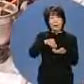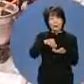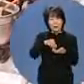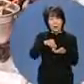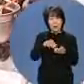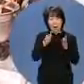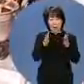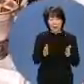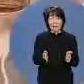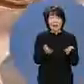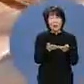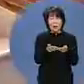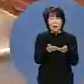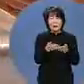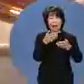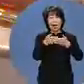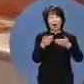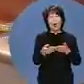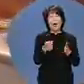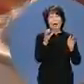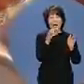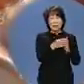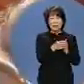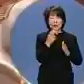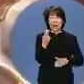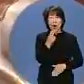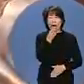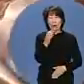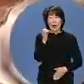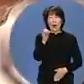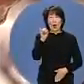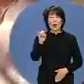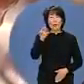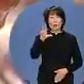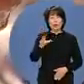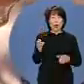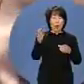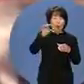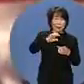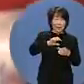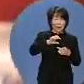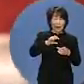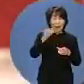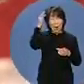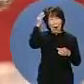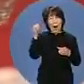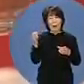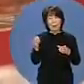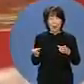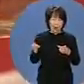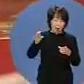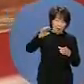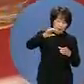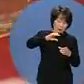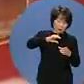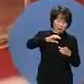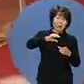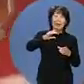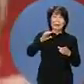瓶の中に絵を描いた石とアロマオイルを入れ、温めた廃油を流し入れます。